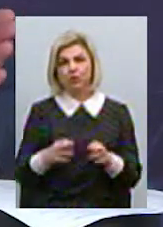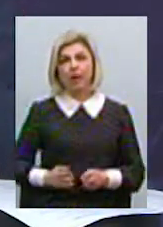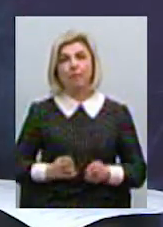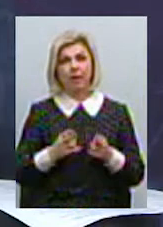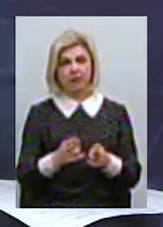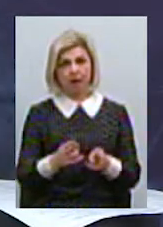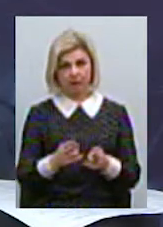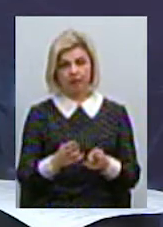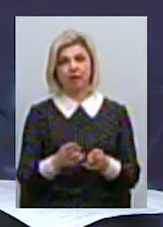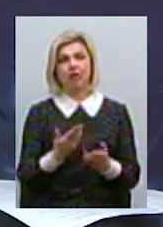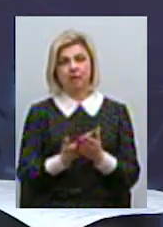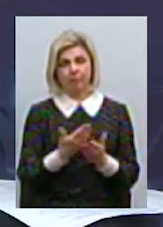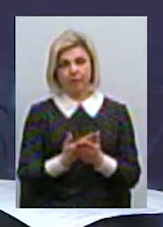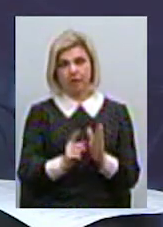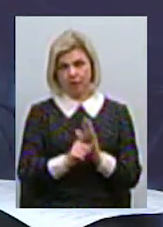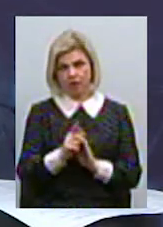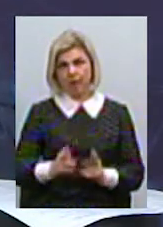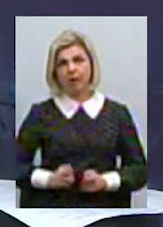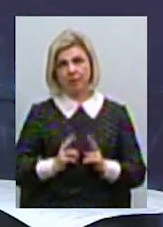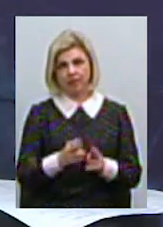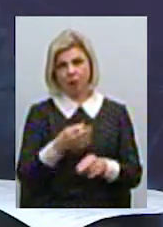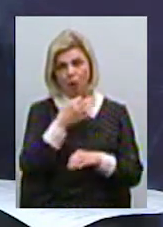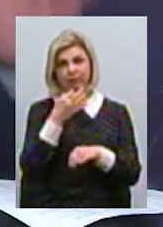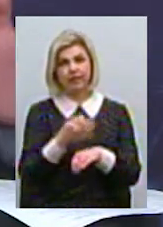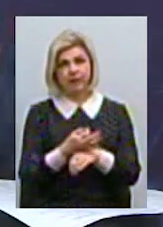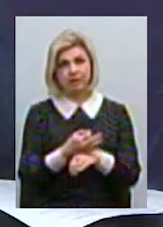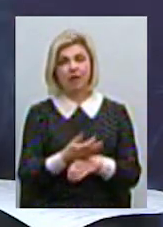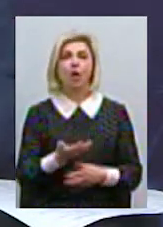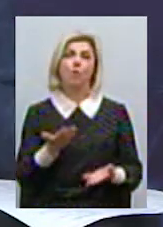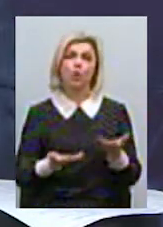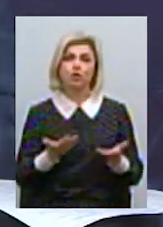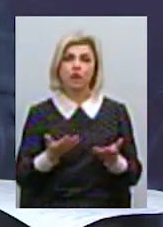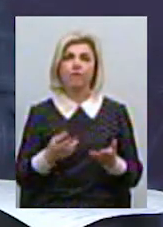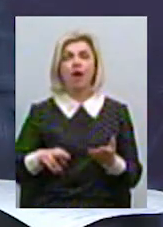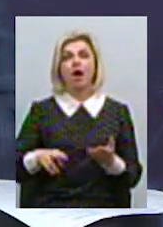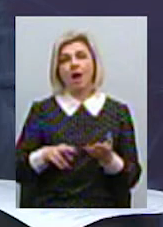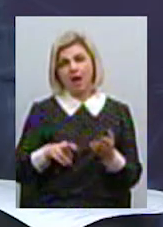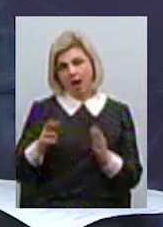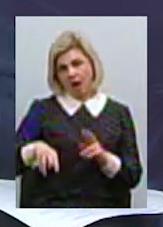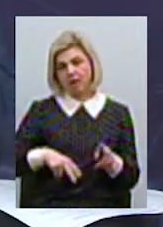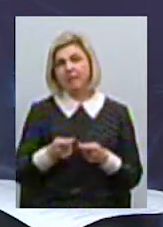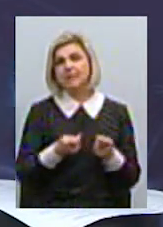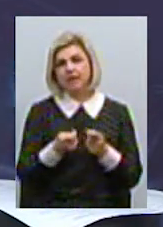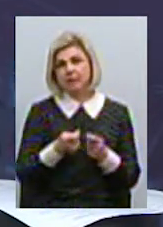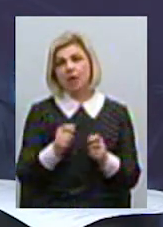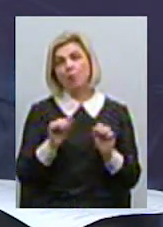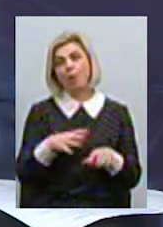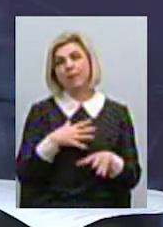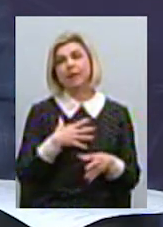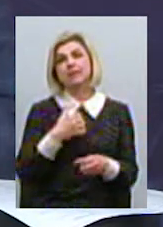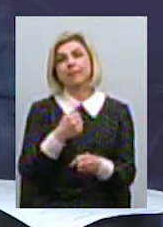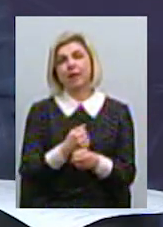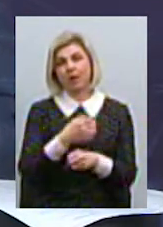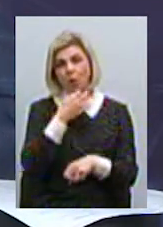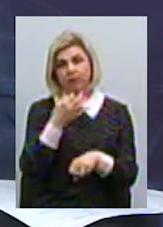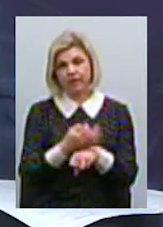кримінальний злочин, наступає кримінальна відповідальність. Можливо, адміністративна відповідальність, можлива дисциплінарна